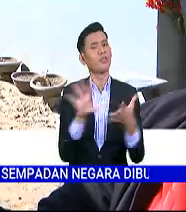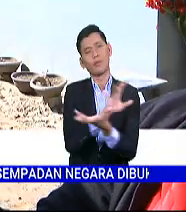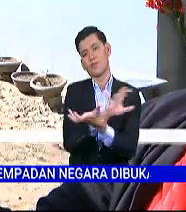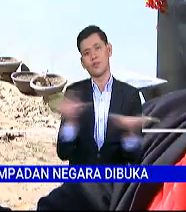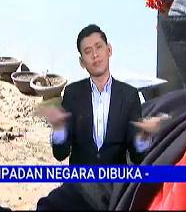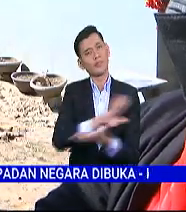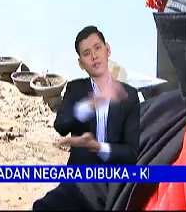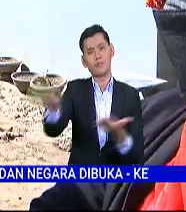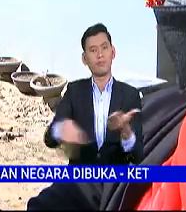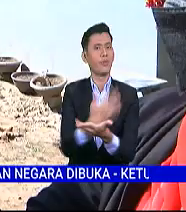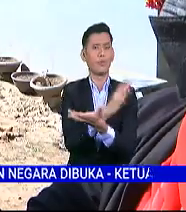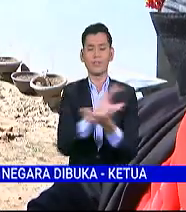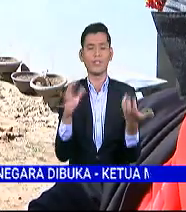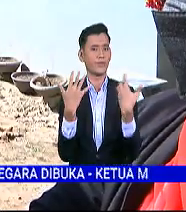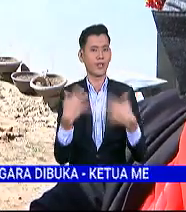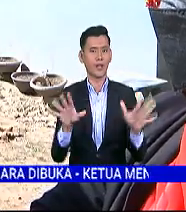dah. Musnah.